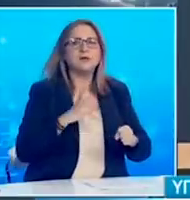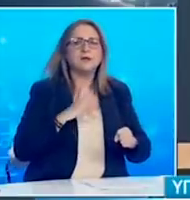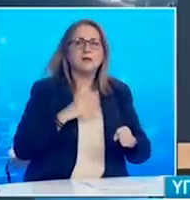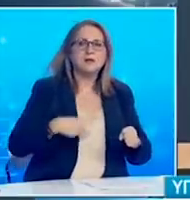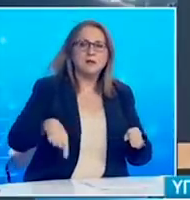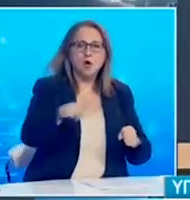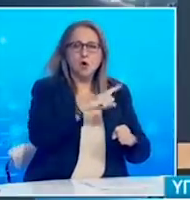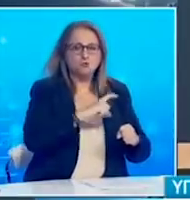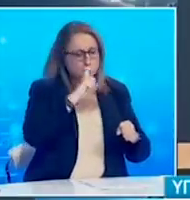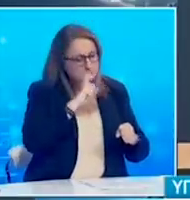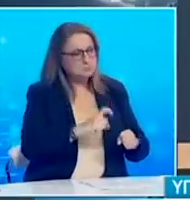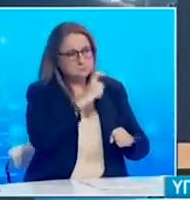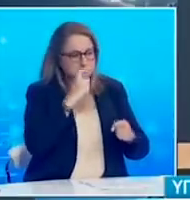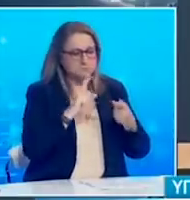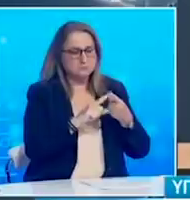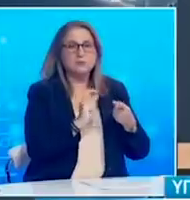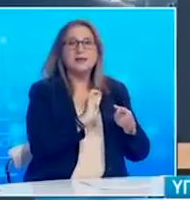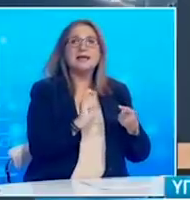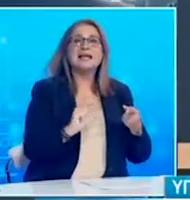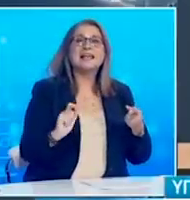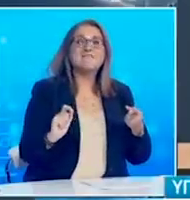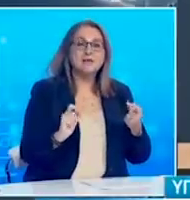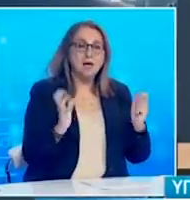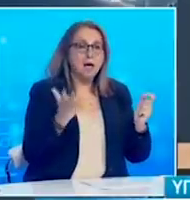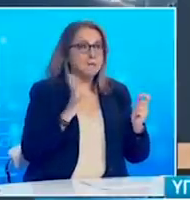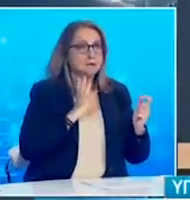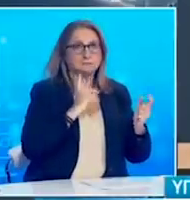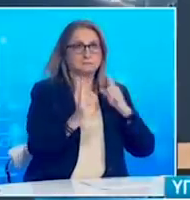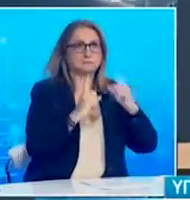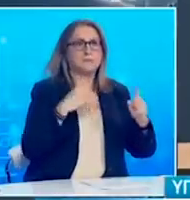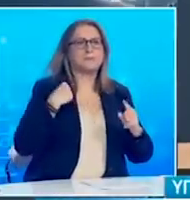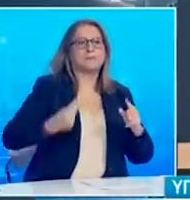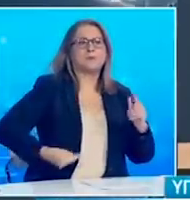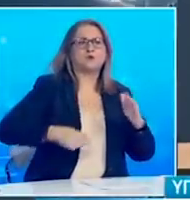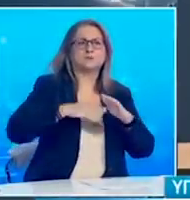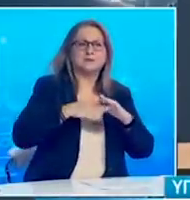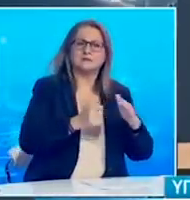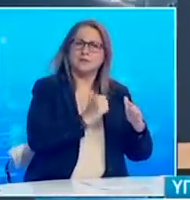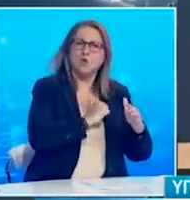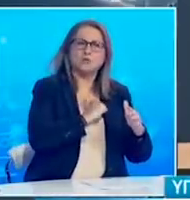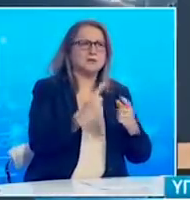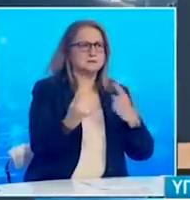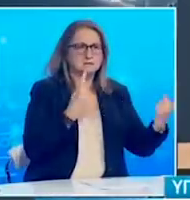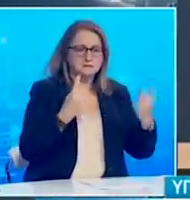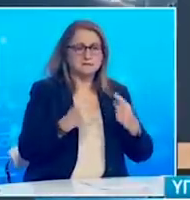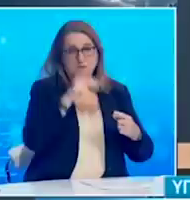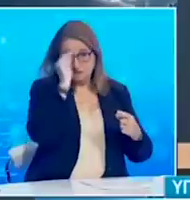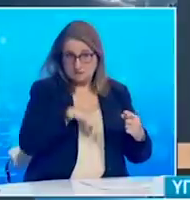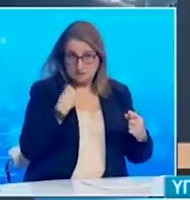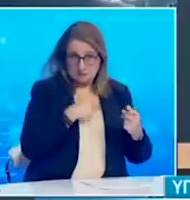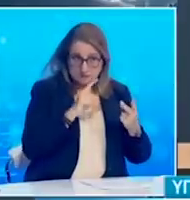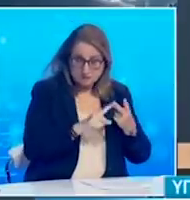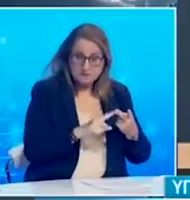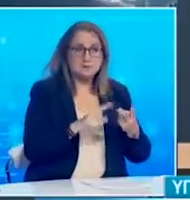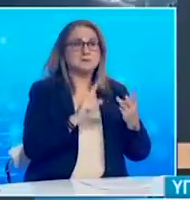στις εξής περιπτώσεις. Χώροι γραφείων όταν υπάρχει επαφή με το κοινό, σε δημόσιες και ιδιωτικές επιχειρήσεις, στους χώρους λατρείας, στα σούπερ μάρκετ,